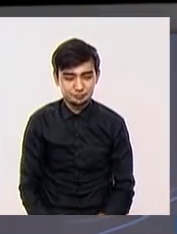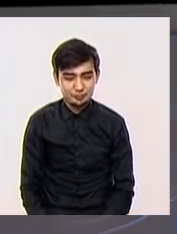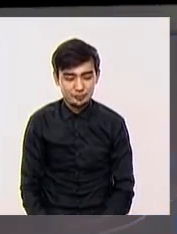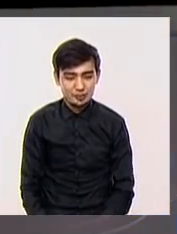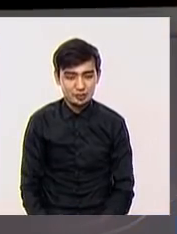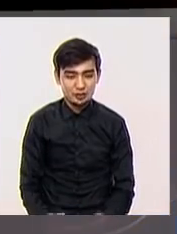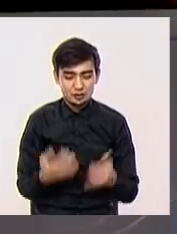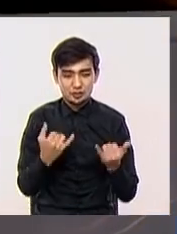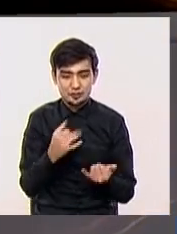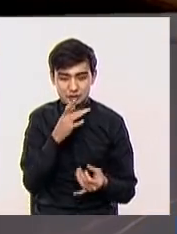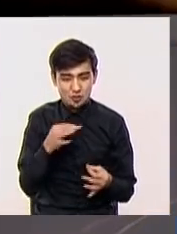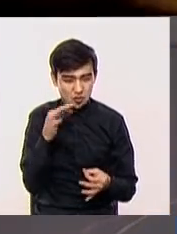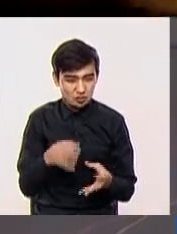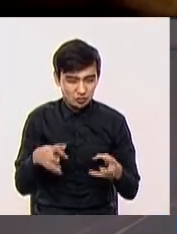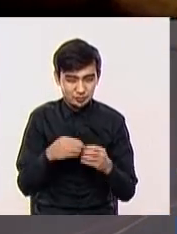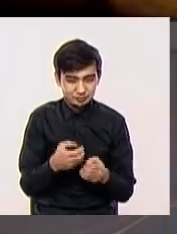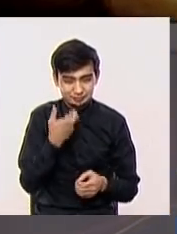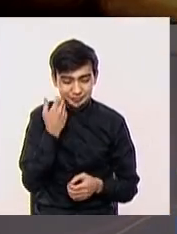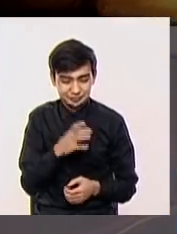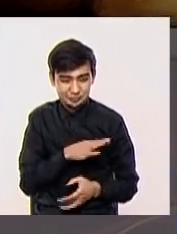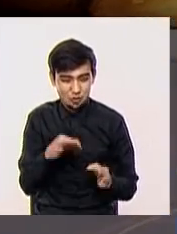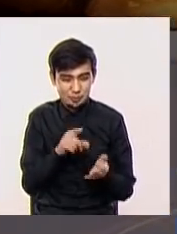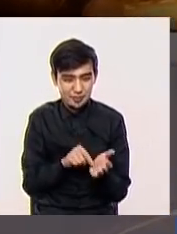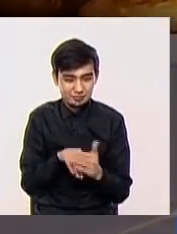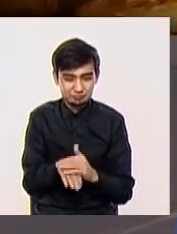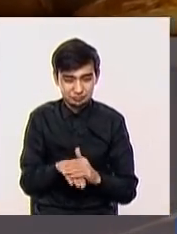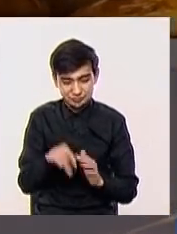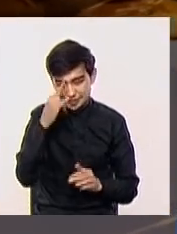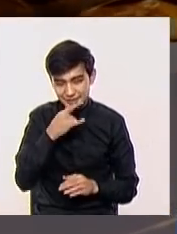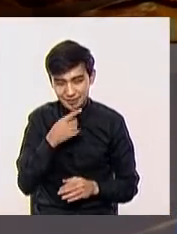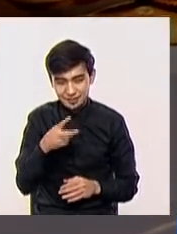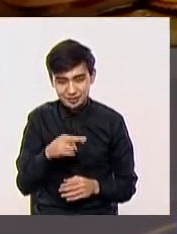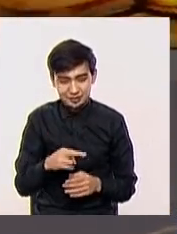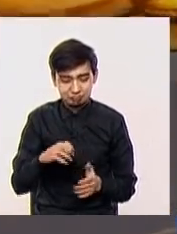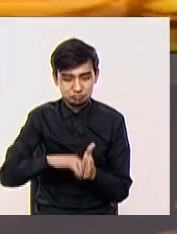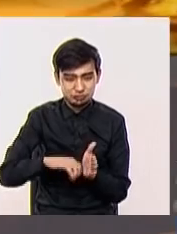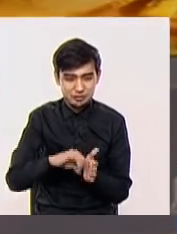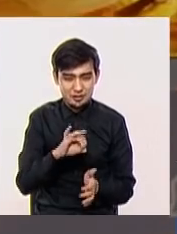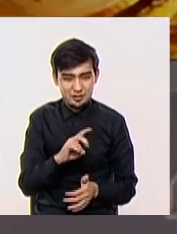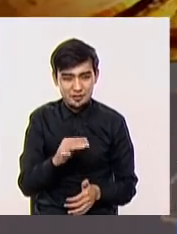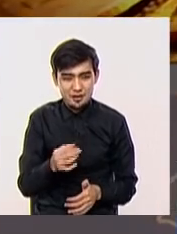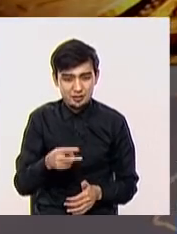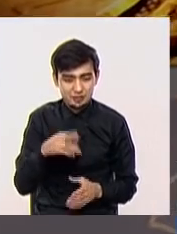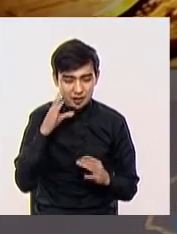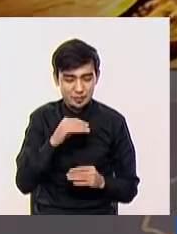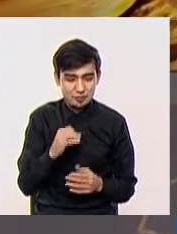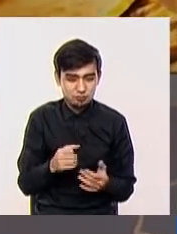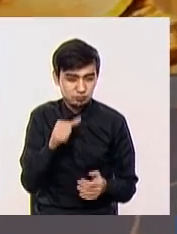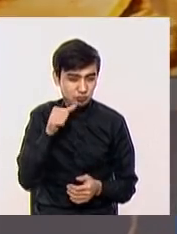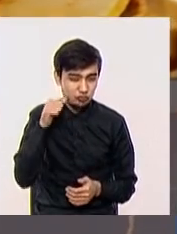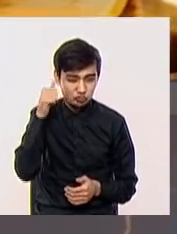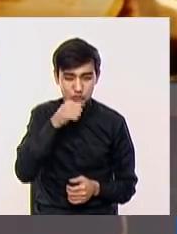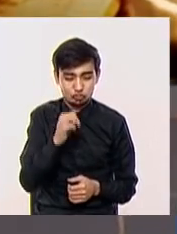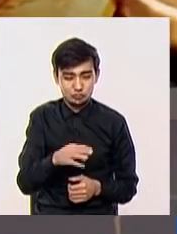А тем временем практически весь доход по пенсионным накоплениям казахстанцев съедает инфляция. За прошлый год реальная доходность